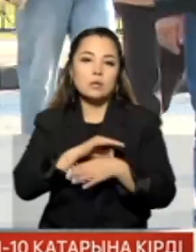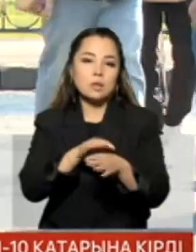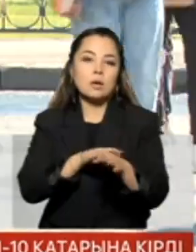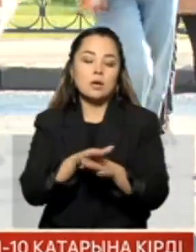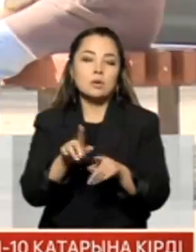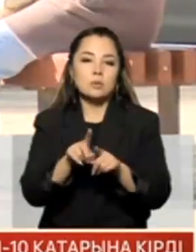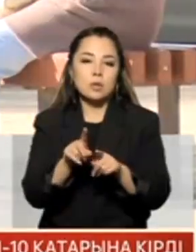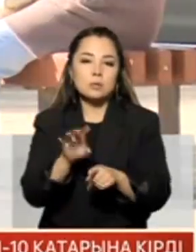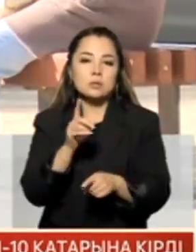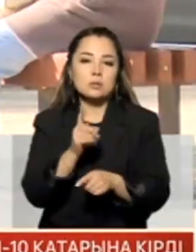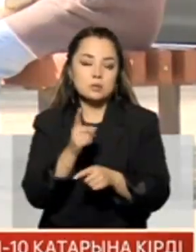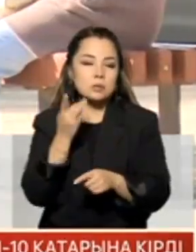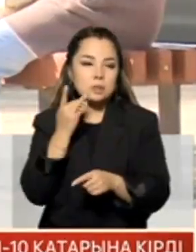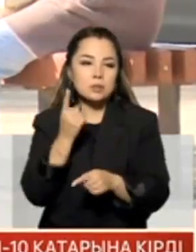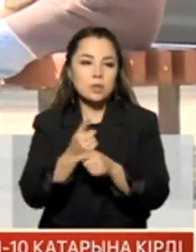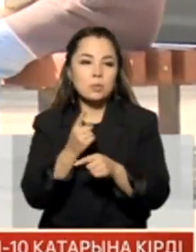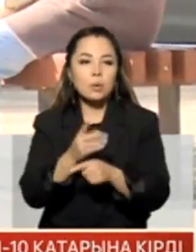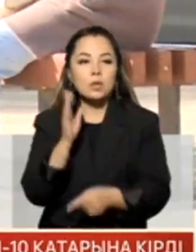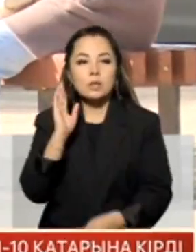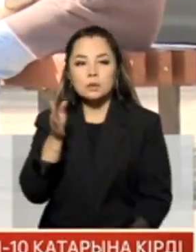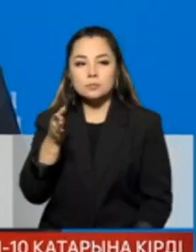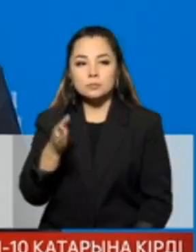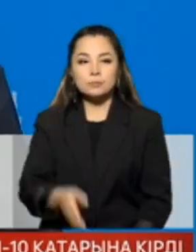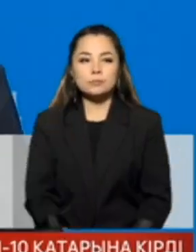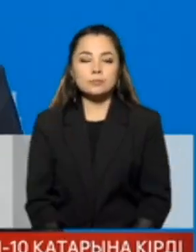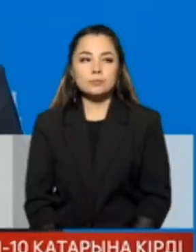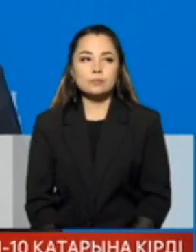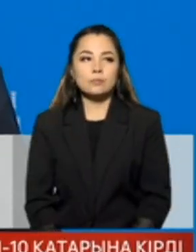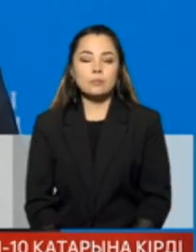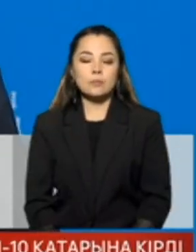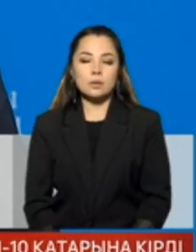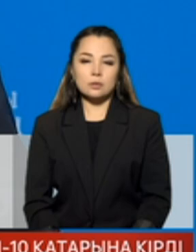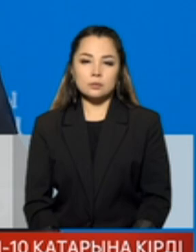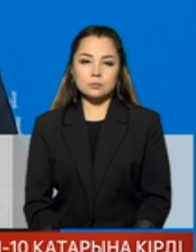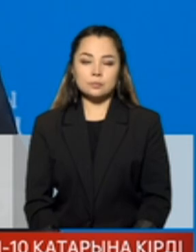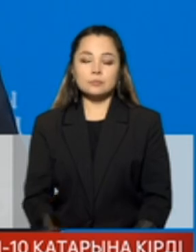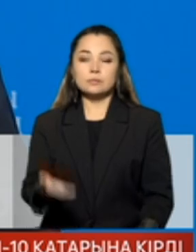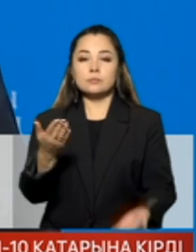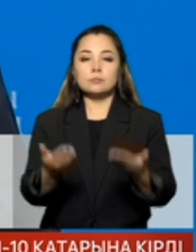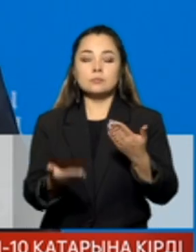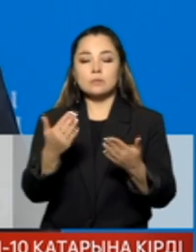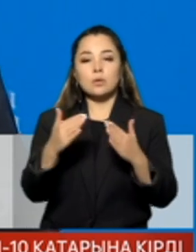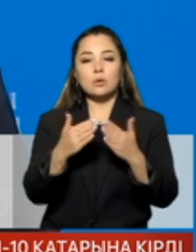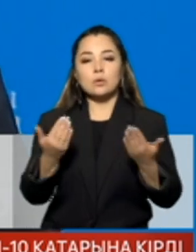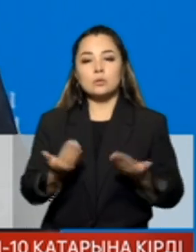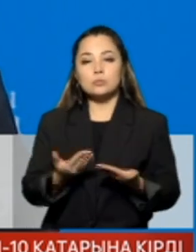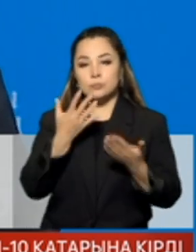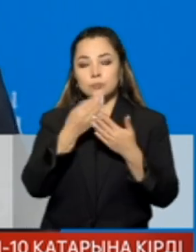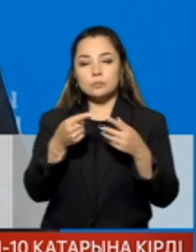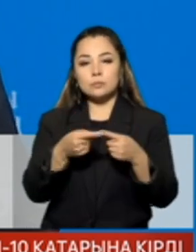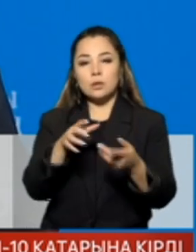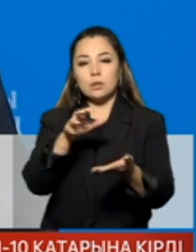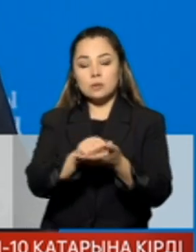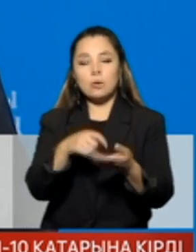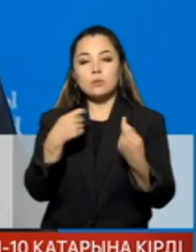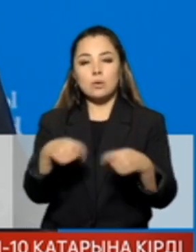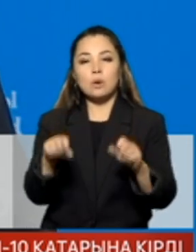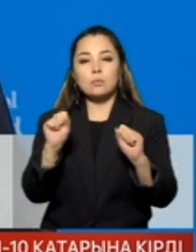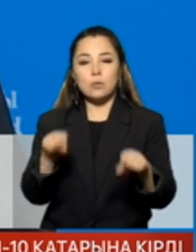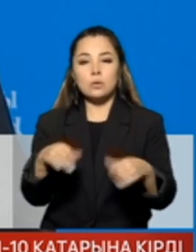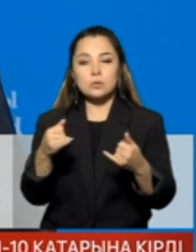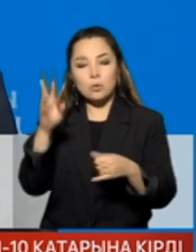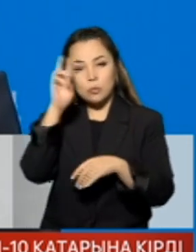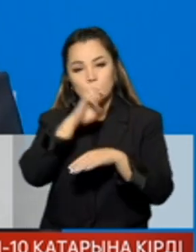қызметкерлерге тыйым сақталады. Несколько неправильно. Егер сенің пәтерің болса, оны жалға беріп те сатуға да болады. Тек